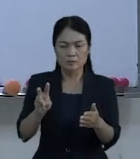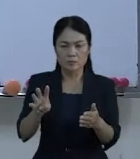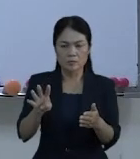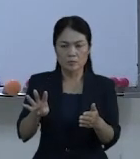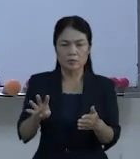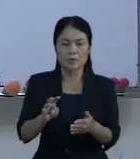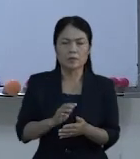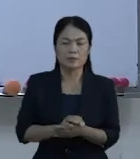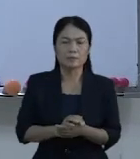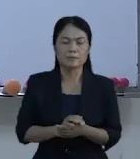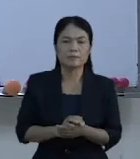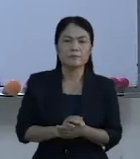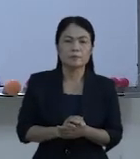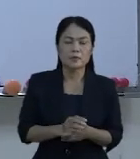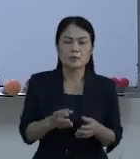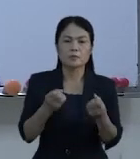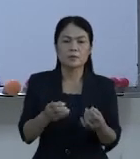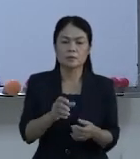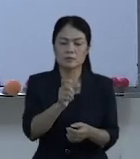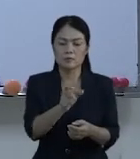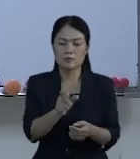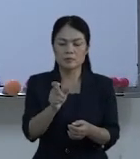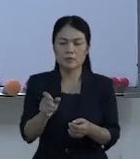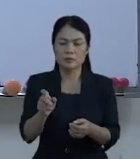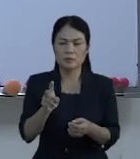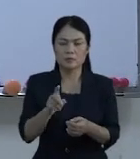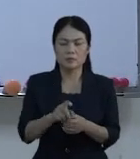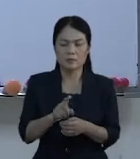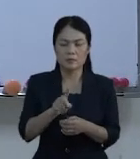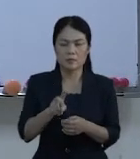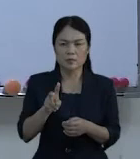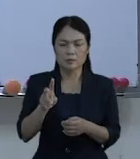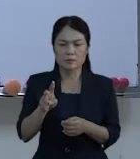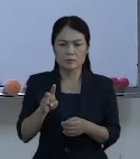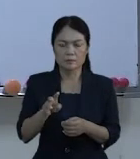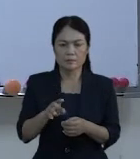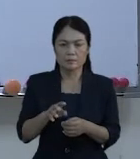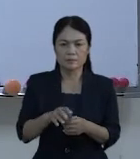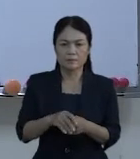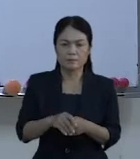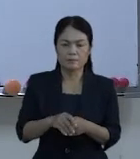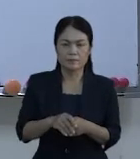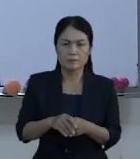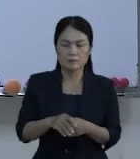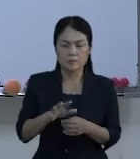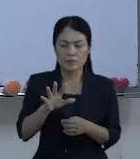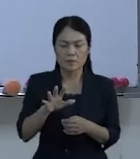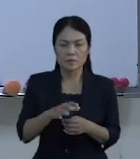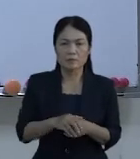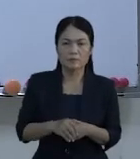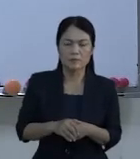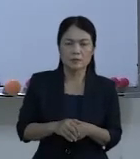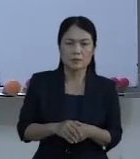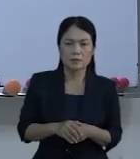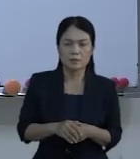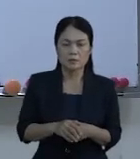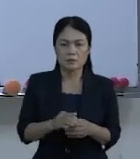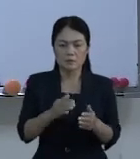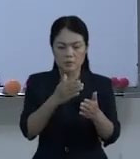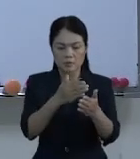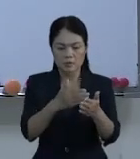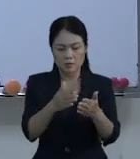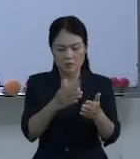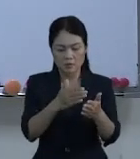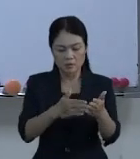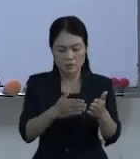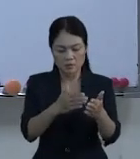bảy lấy buồn miên màn phải lo con muối pí bảy bốn tập đoàn lấy pram miên phèm phải lo nó chẳng kịp tới bằng cốt chó đầu